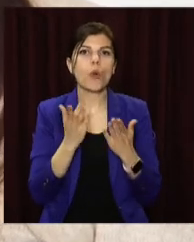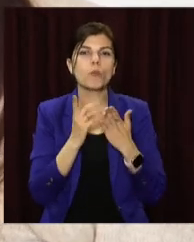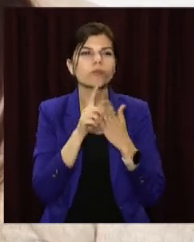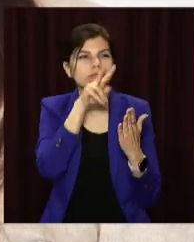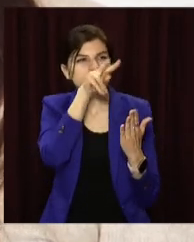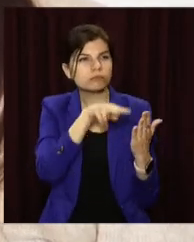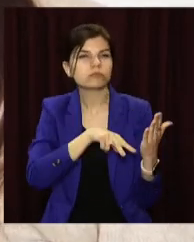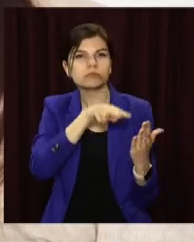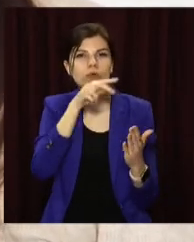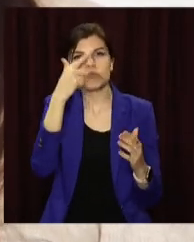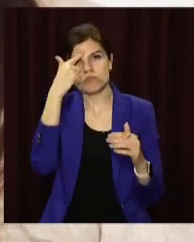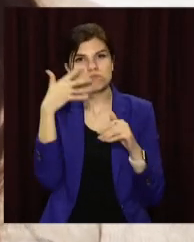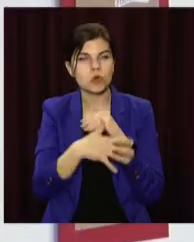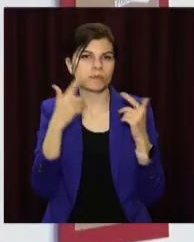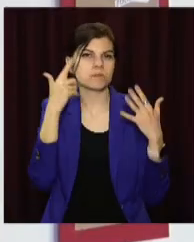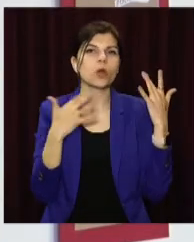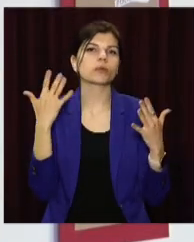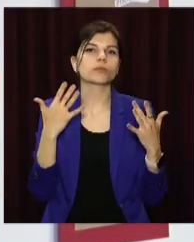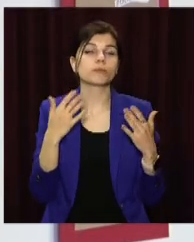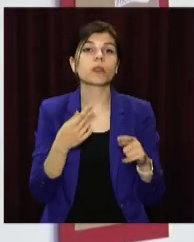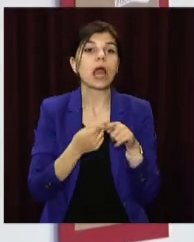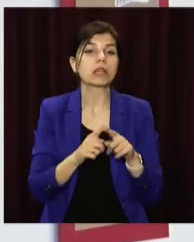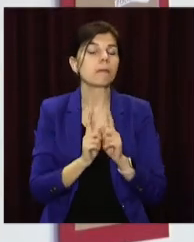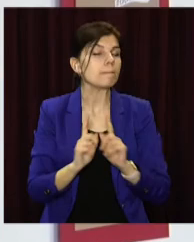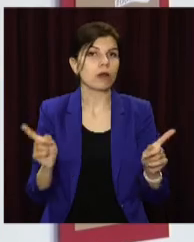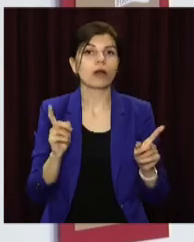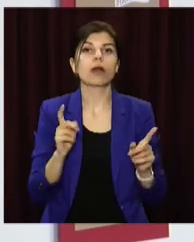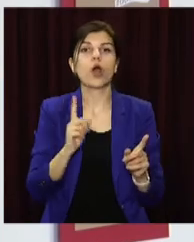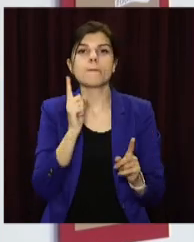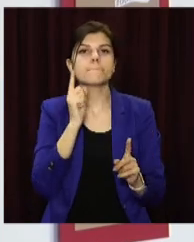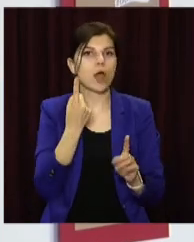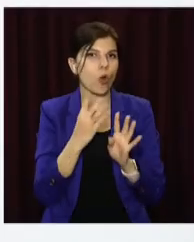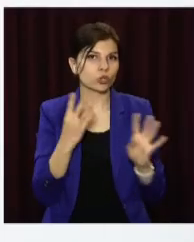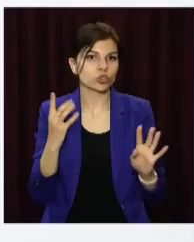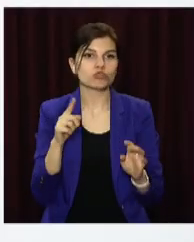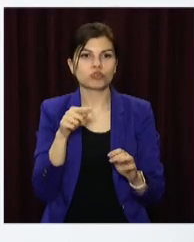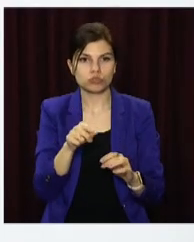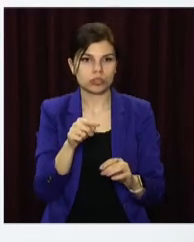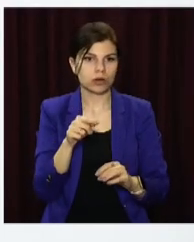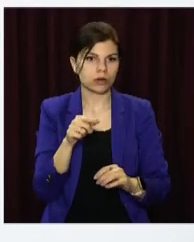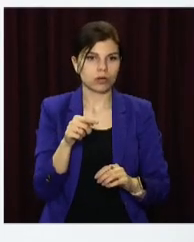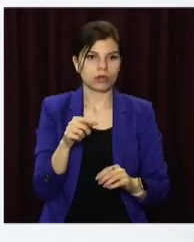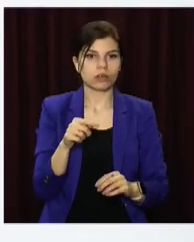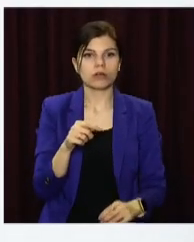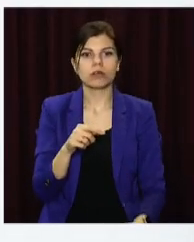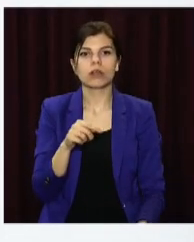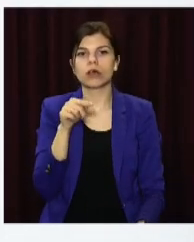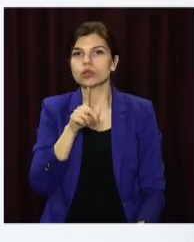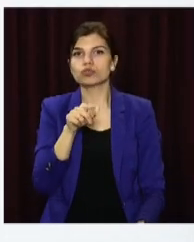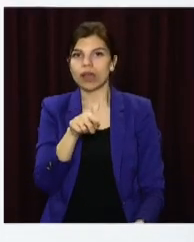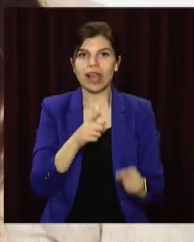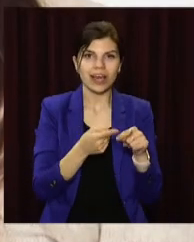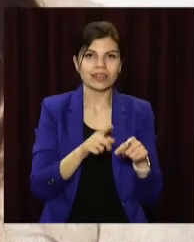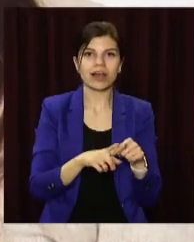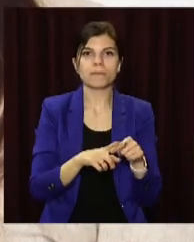прочитати. І є про що замислитися. Унікальність цієї експозиції у першу чергу у її самобутності і у тому, що це